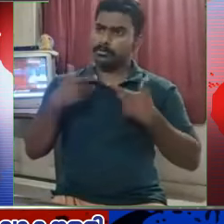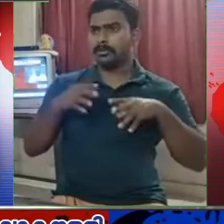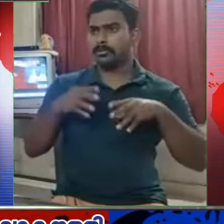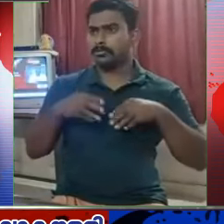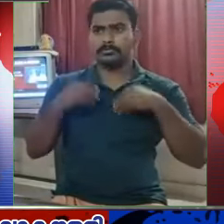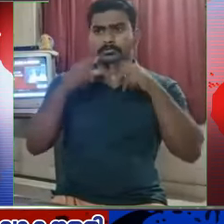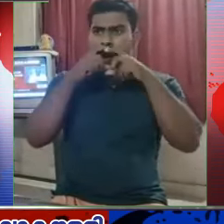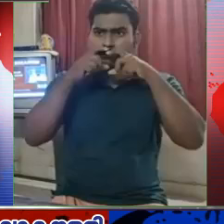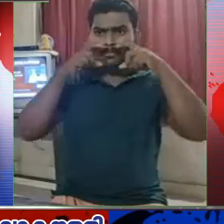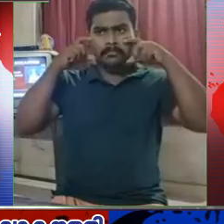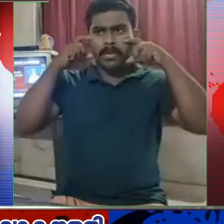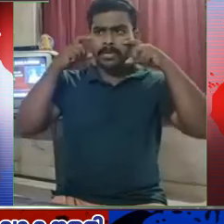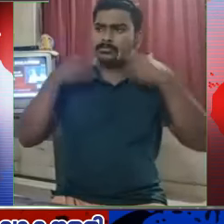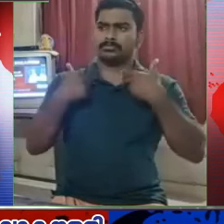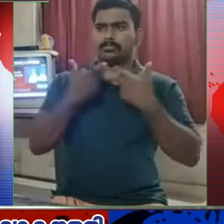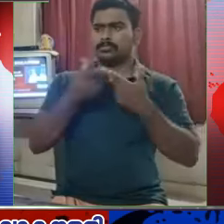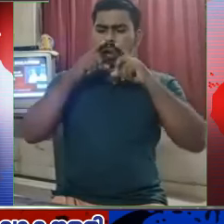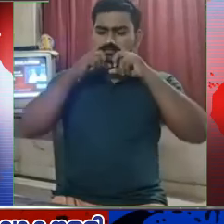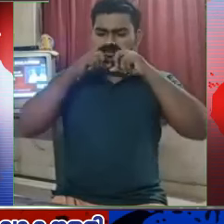അപ്പോൾ ഇത്തരത്തിലുള്ള